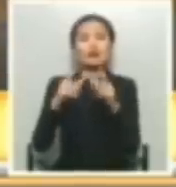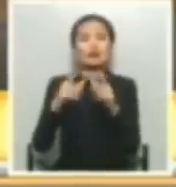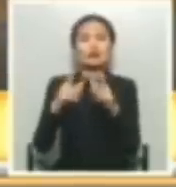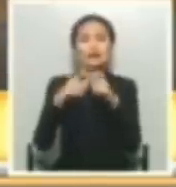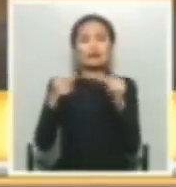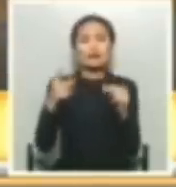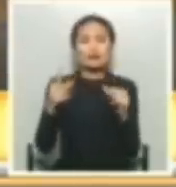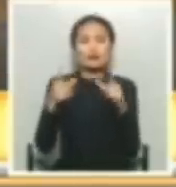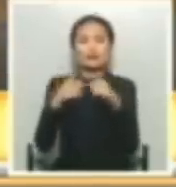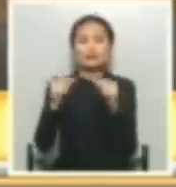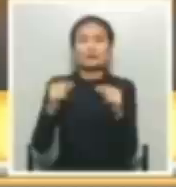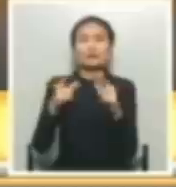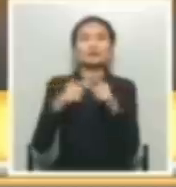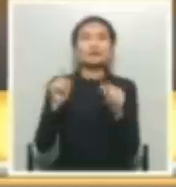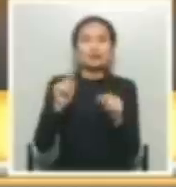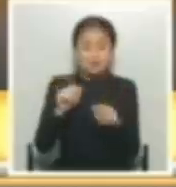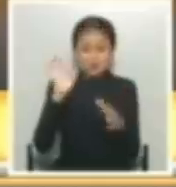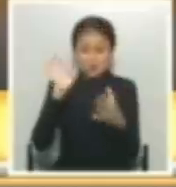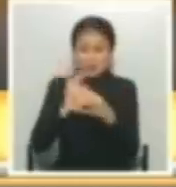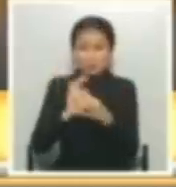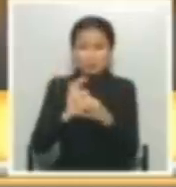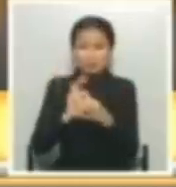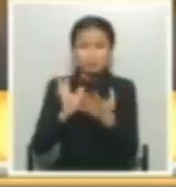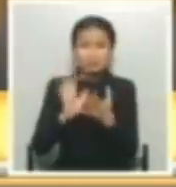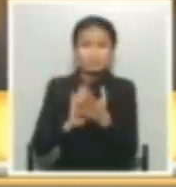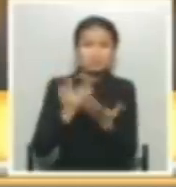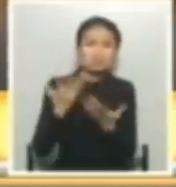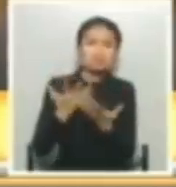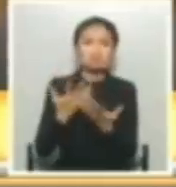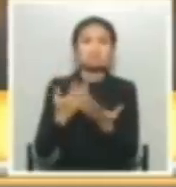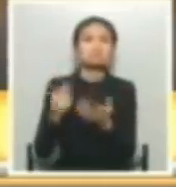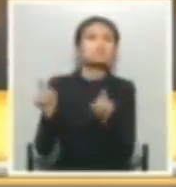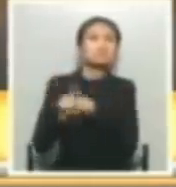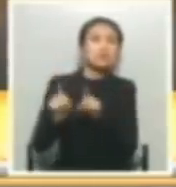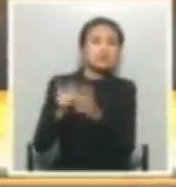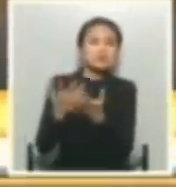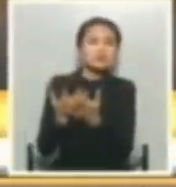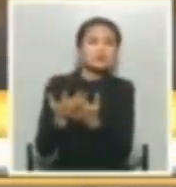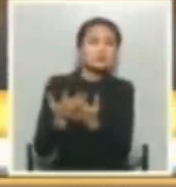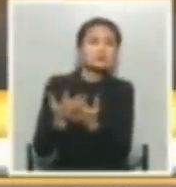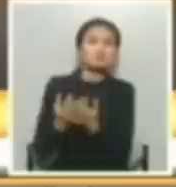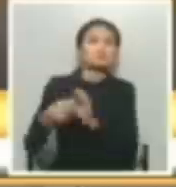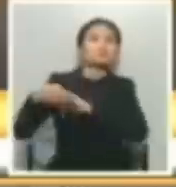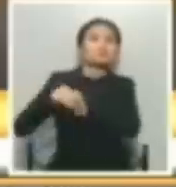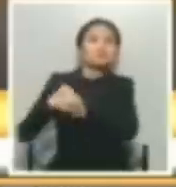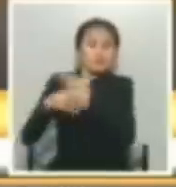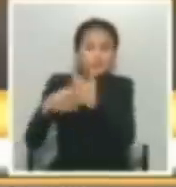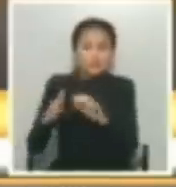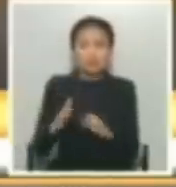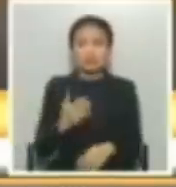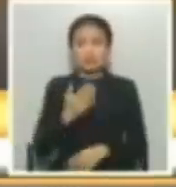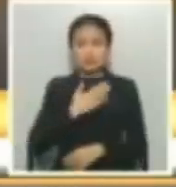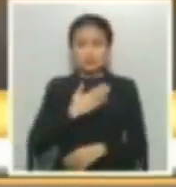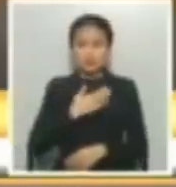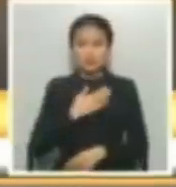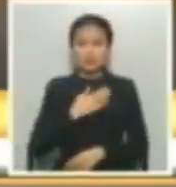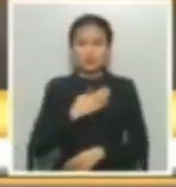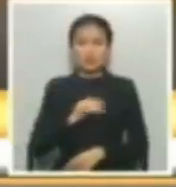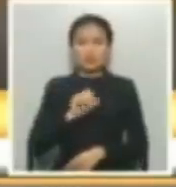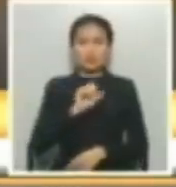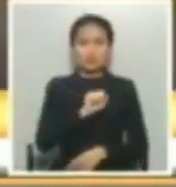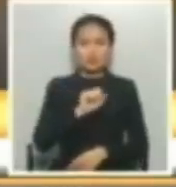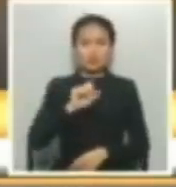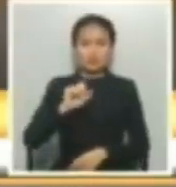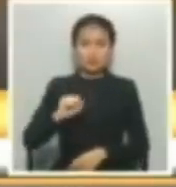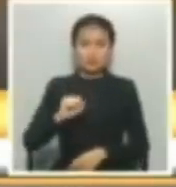ของผมมันไม่อ้อมค้อมหรอกครับท่านประธานกับเรียนท่านประธานที่เคารพครับกับผมนายยุทธพงศ์จรัสเสถียรสมาชิกสภาผู้แทนราษฎร